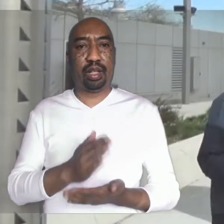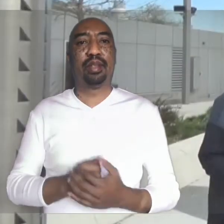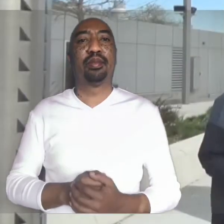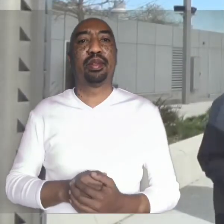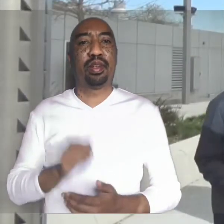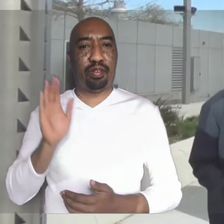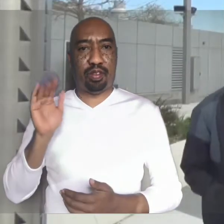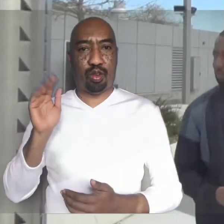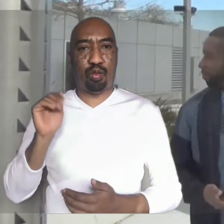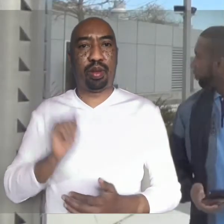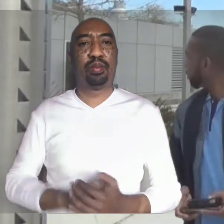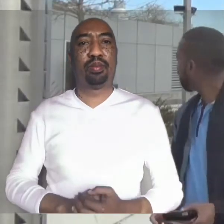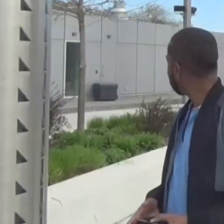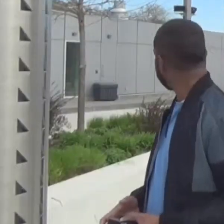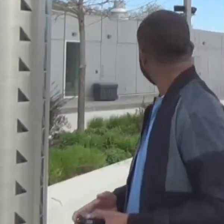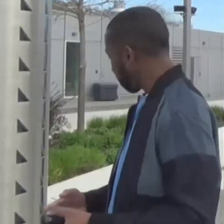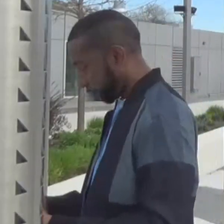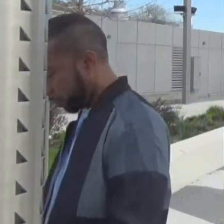Zay dia veloma.